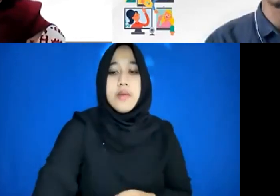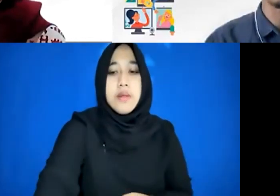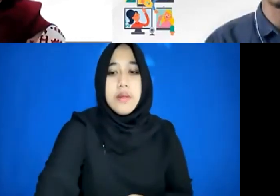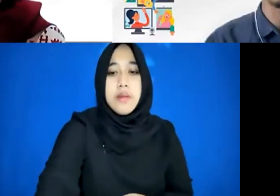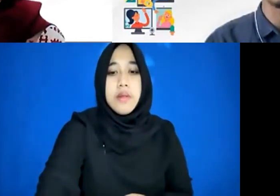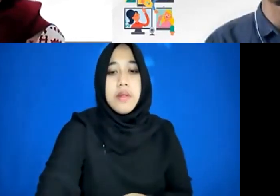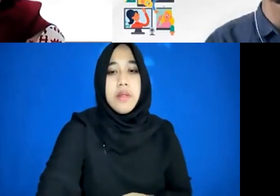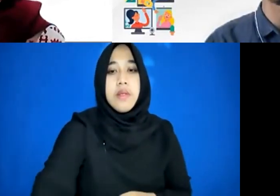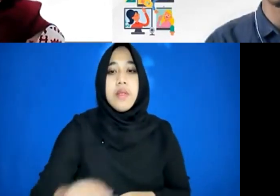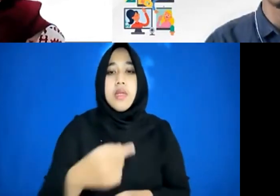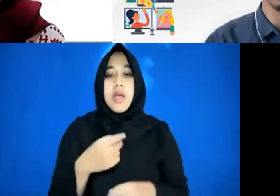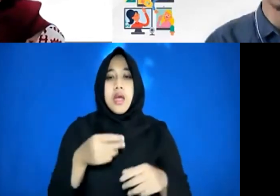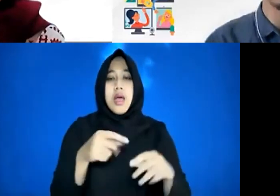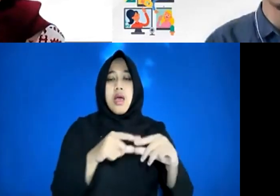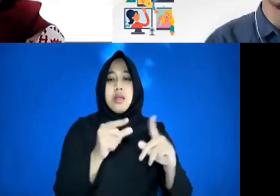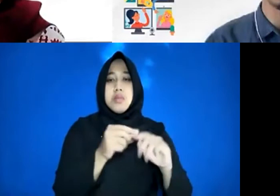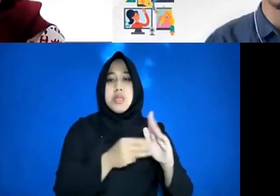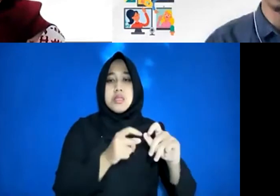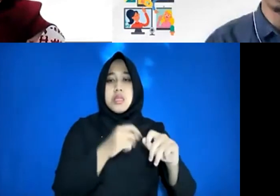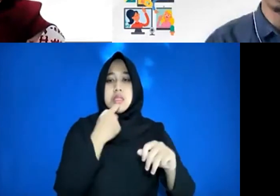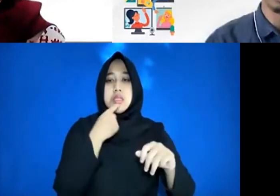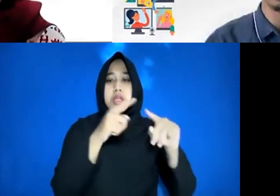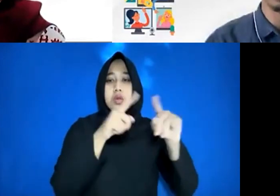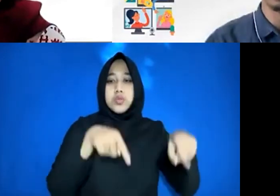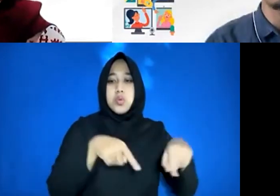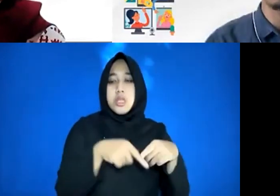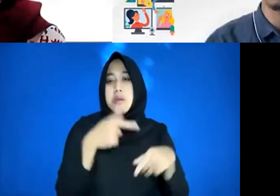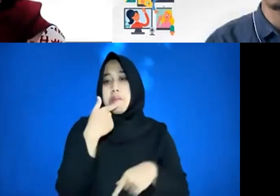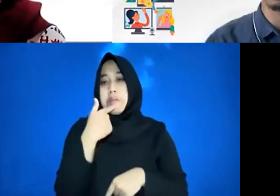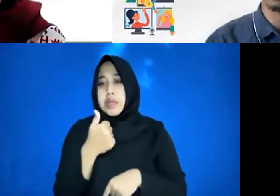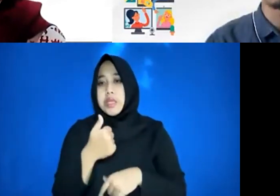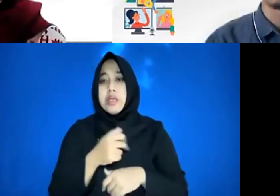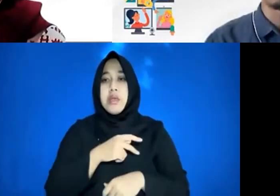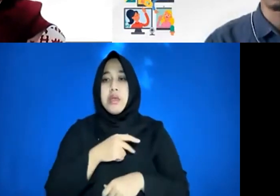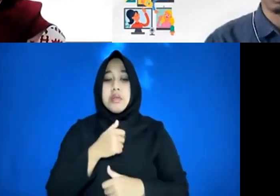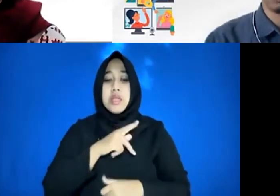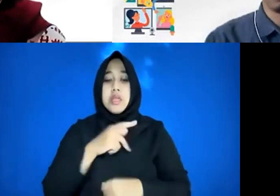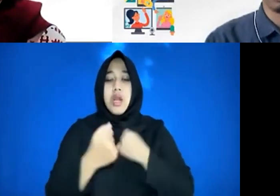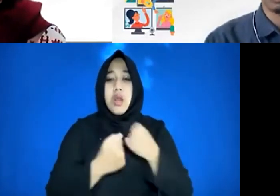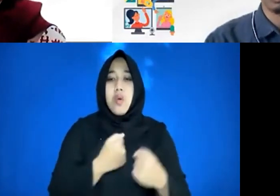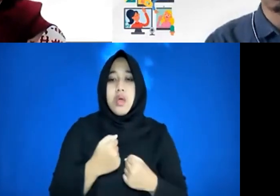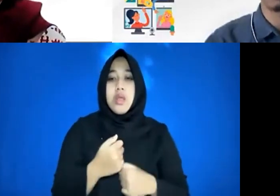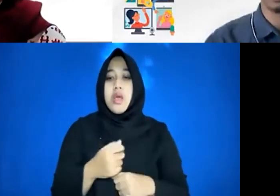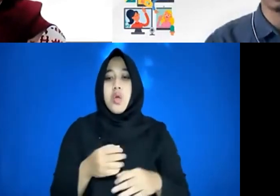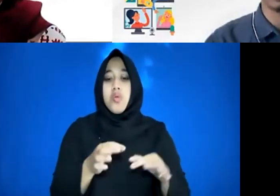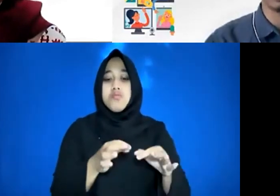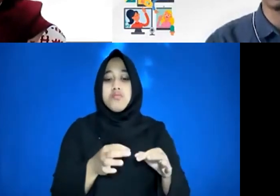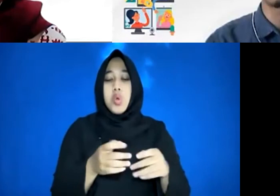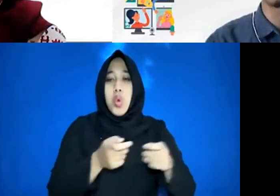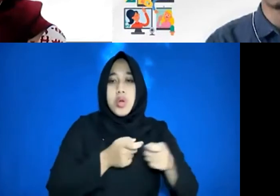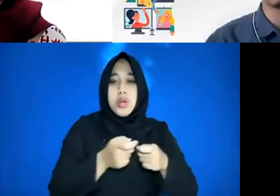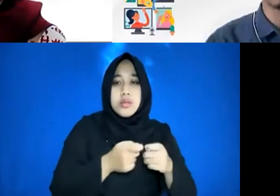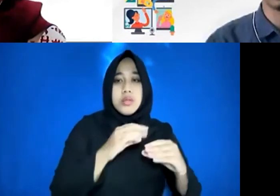administrasi terkait dengan surat menyurat. Itu juga penting kita laksanakan untuk bisa menjaga koordinasi dan komunikasi